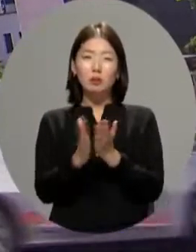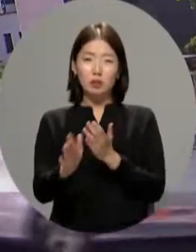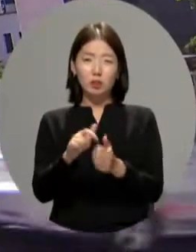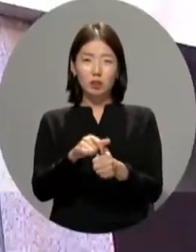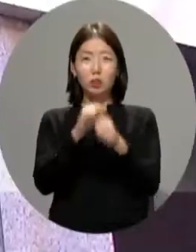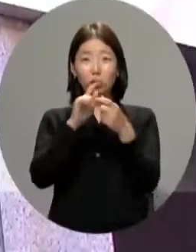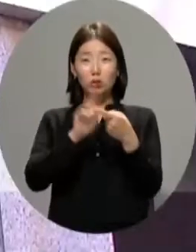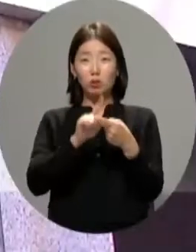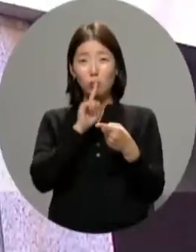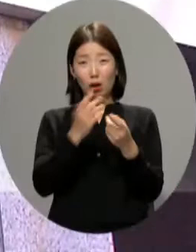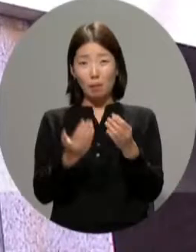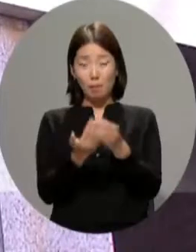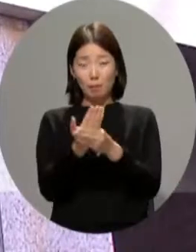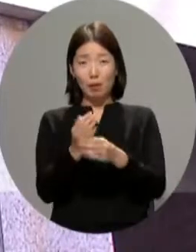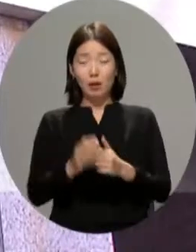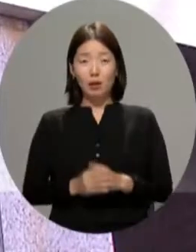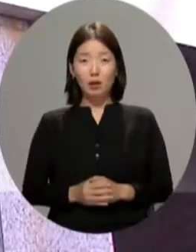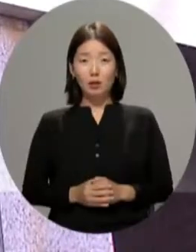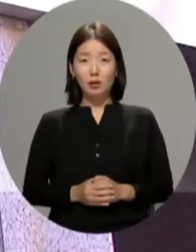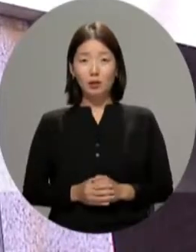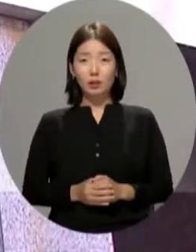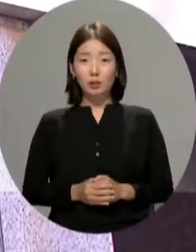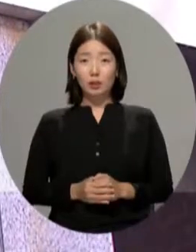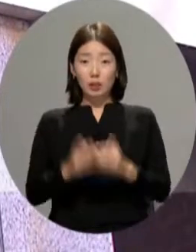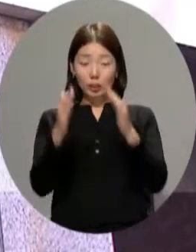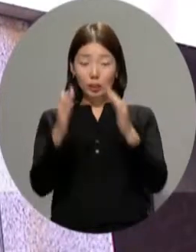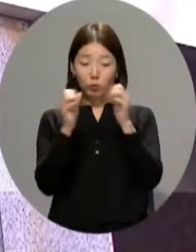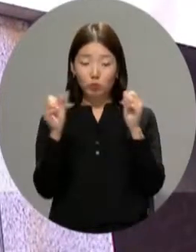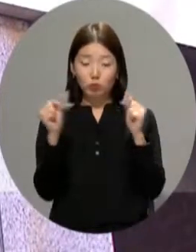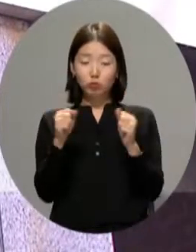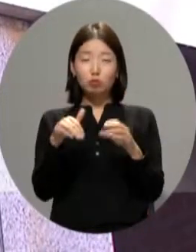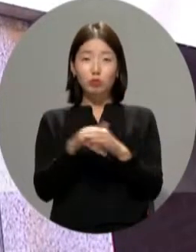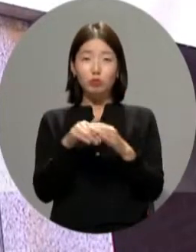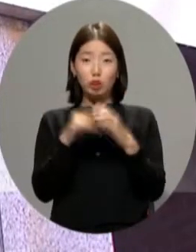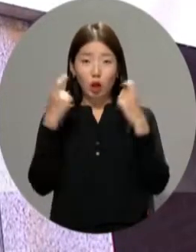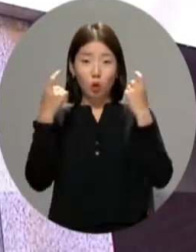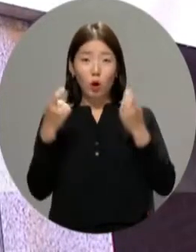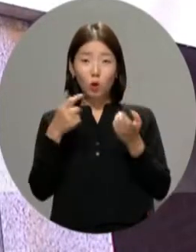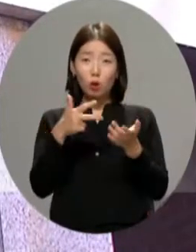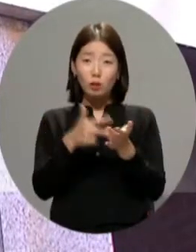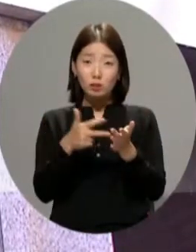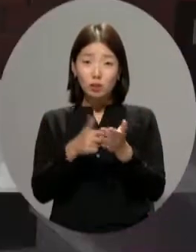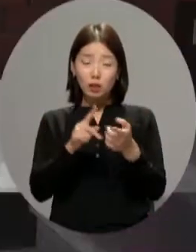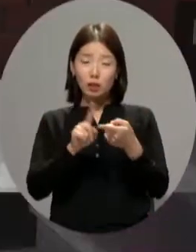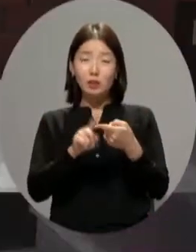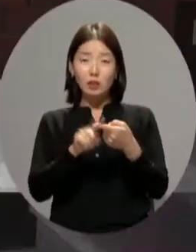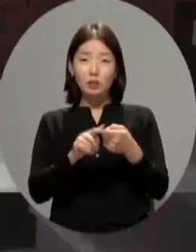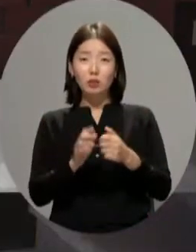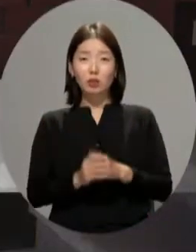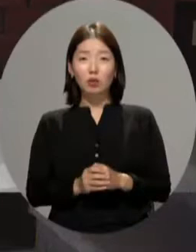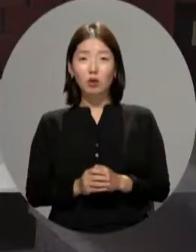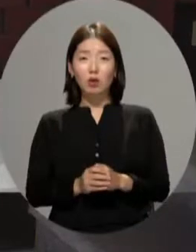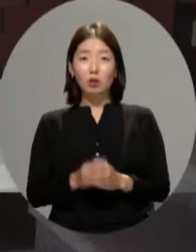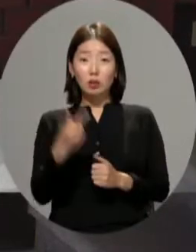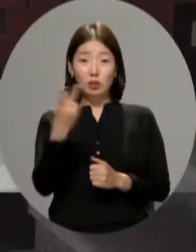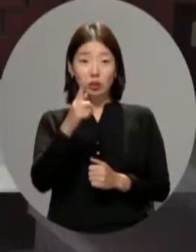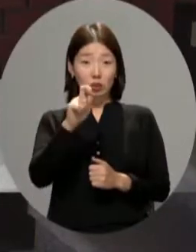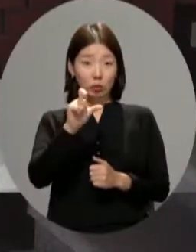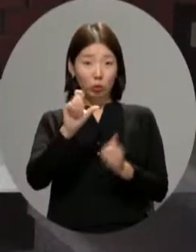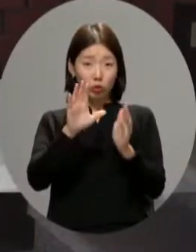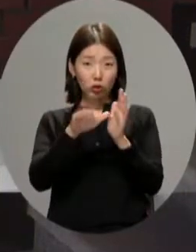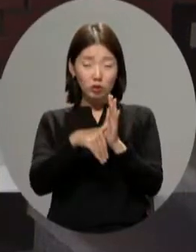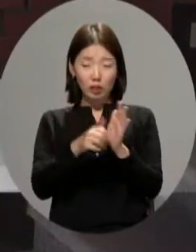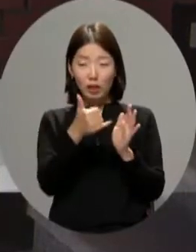불거졌습니다 도입의 김정기 의원은 전북 문화관광재단 본부장급 고위간부인 a씨가 지난